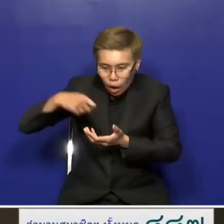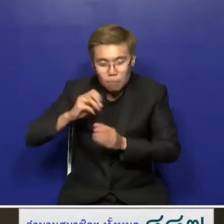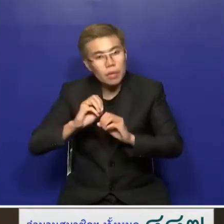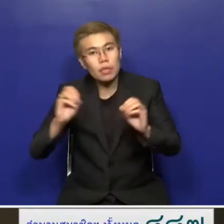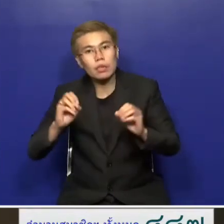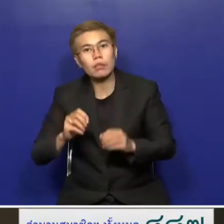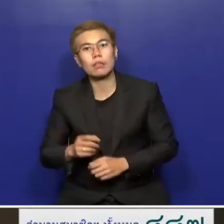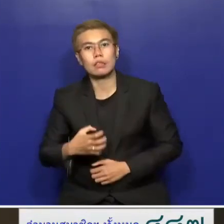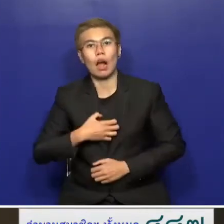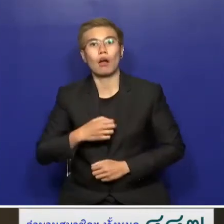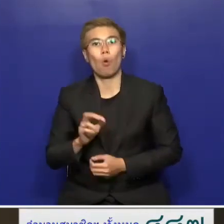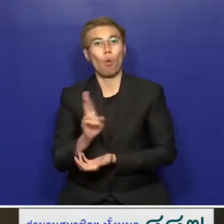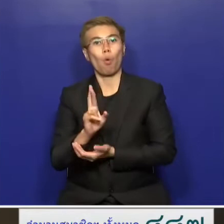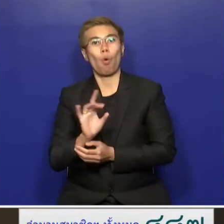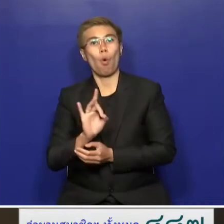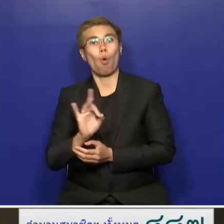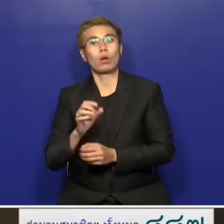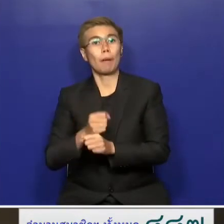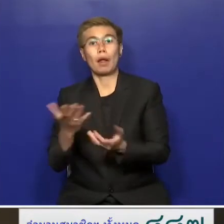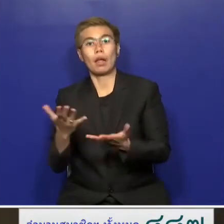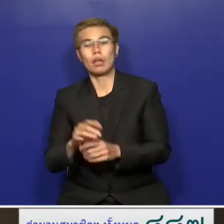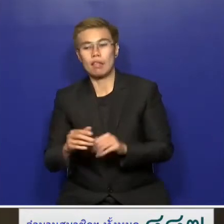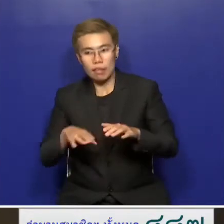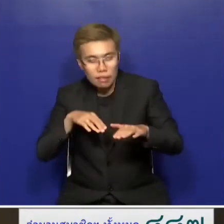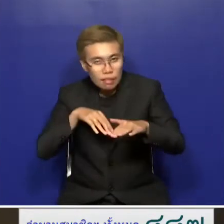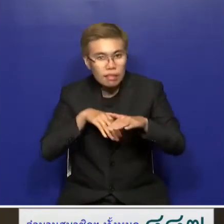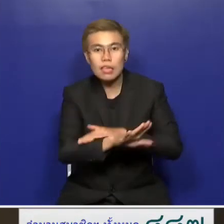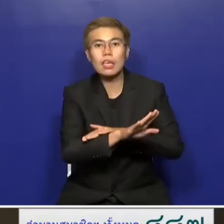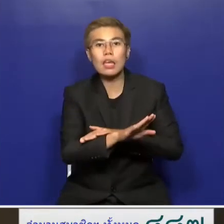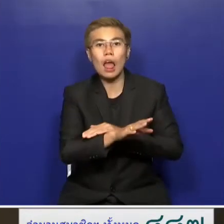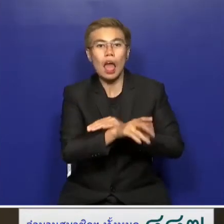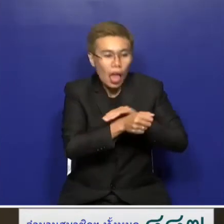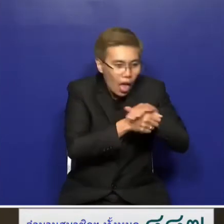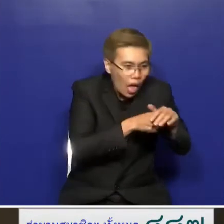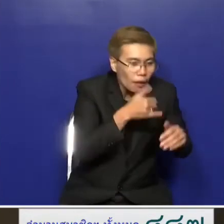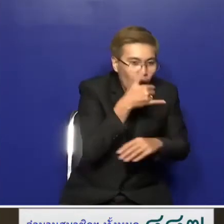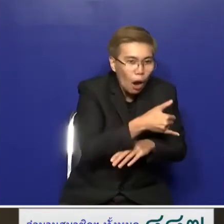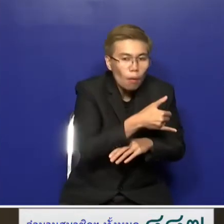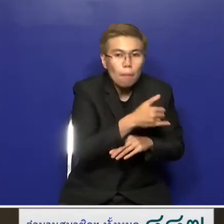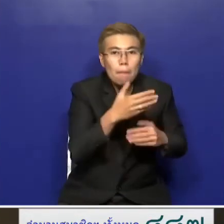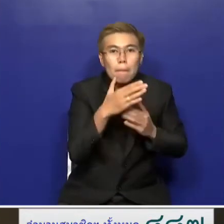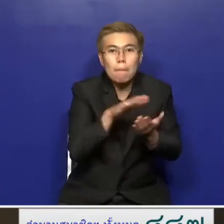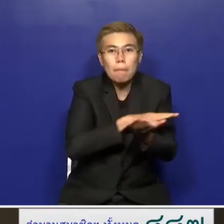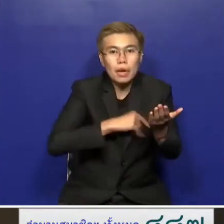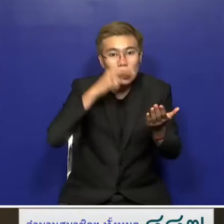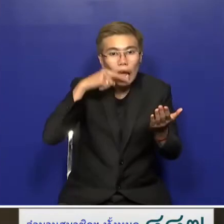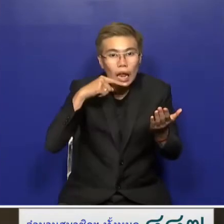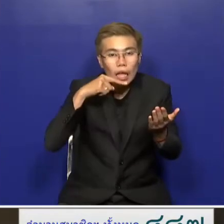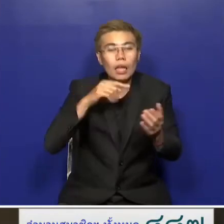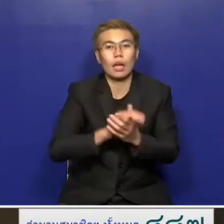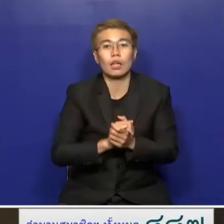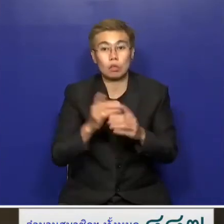เขาก็ต้องหนีกลับมาทำงานที่ประเทศไยนี้การขวแงงานต่างด้าวต